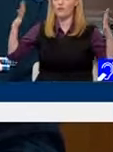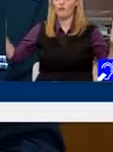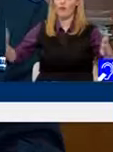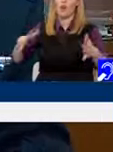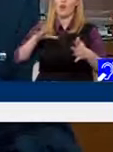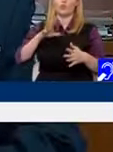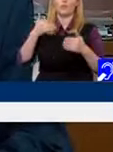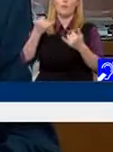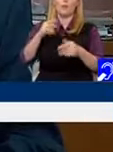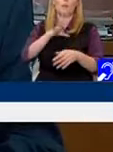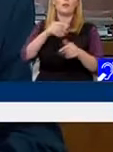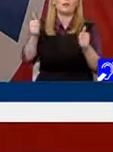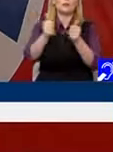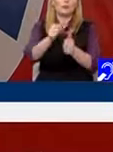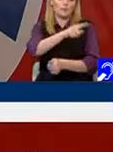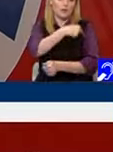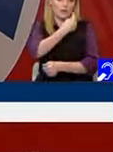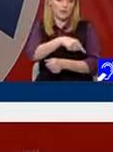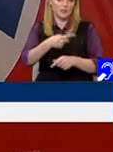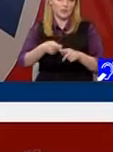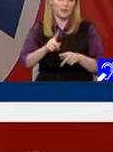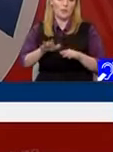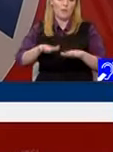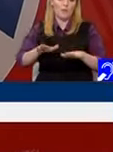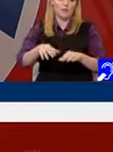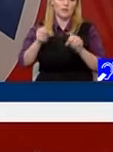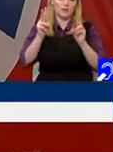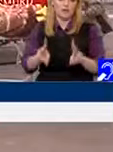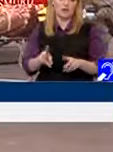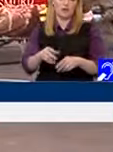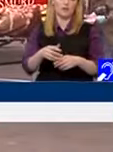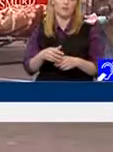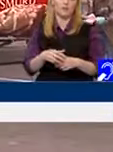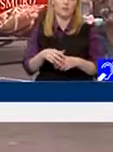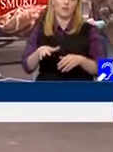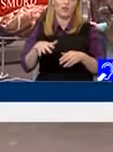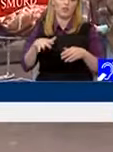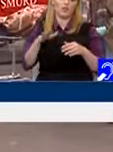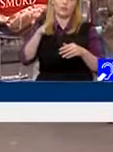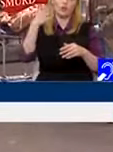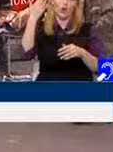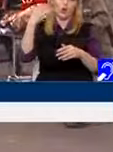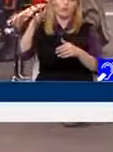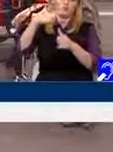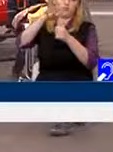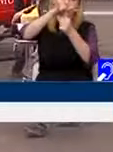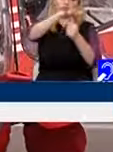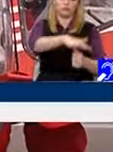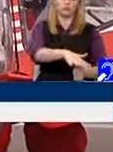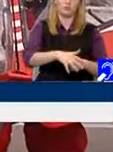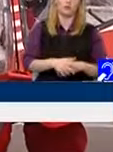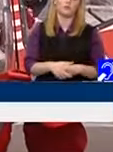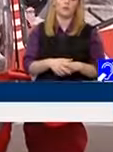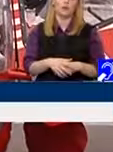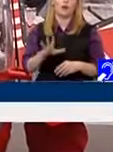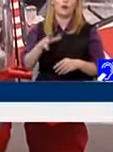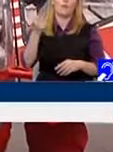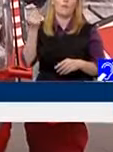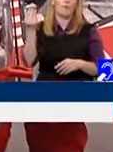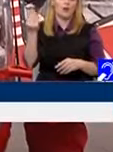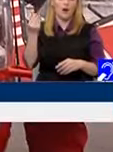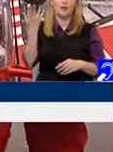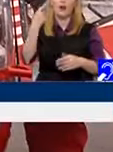să fie chiar lângă spital. Cei de la Inspectoratul pentru Situații de Urgență de la Chișinău promit să înceapă lucrările imediat ce banii vor